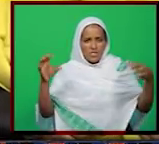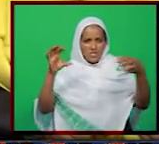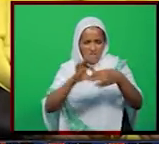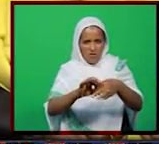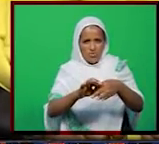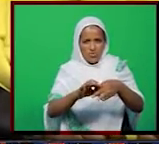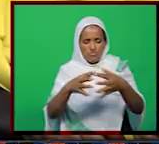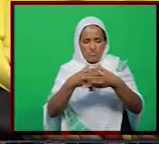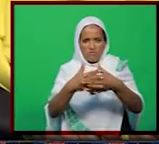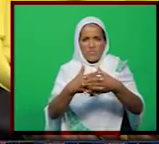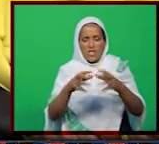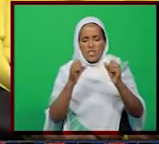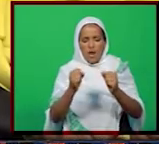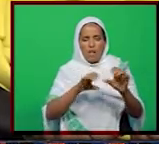ማህበራዊ